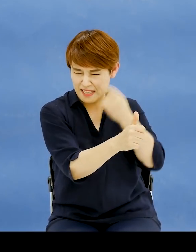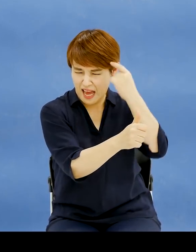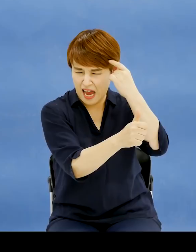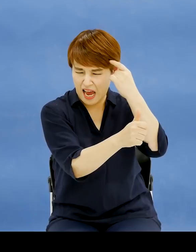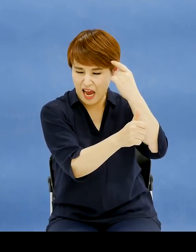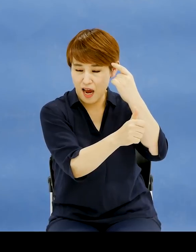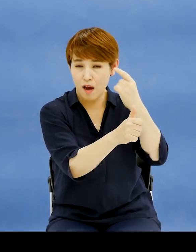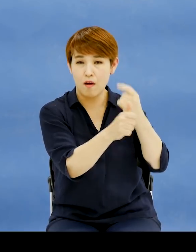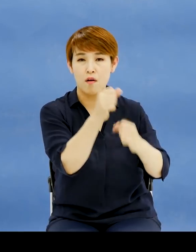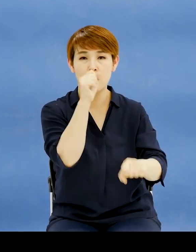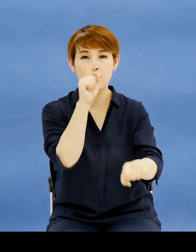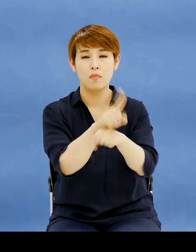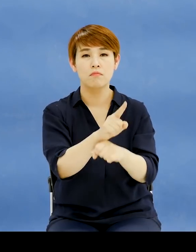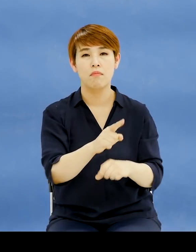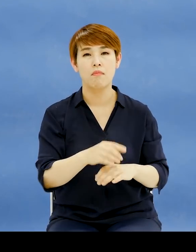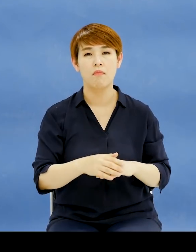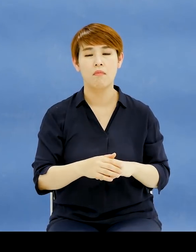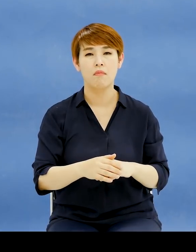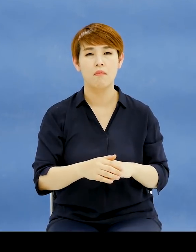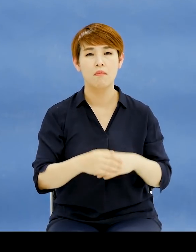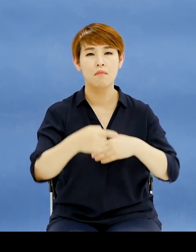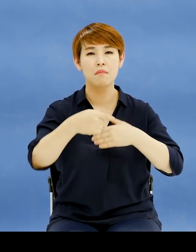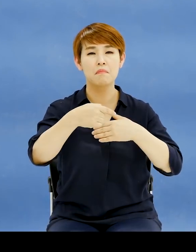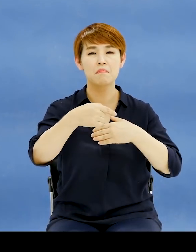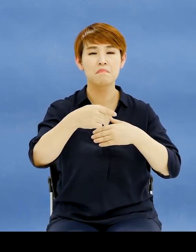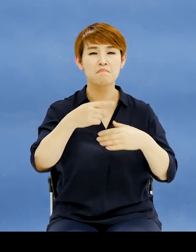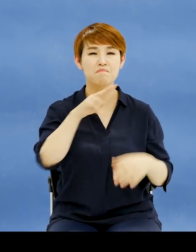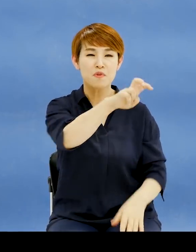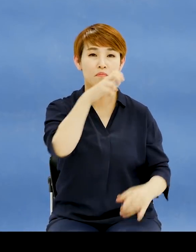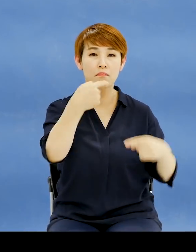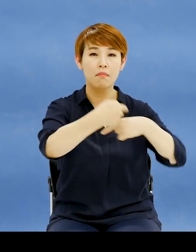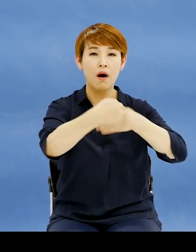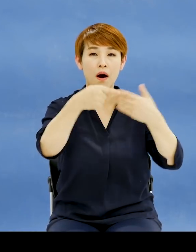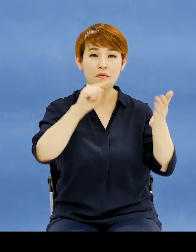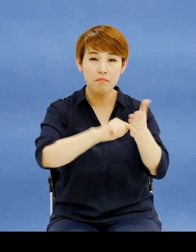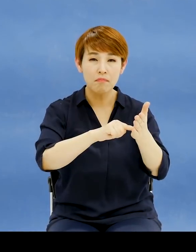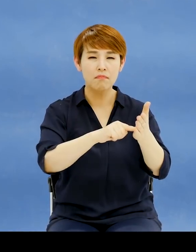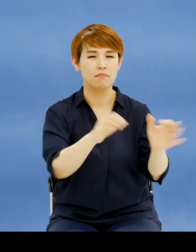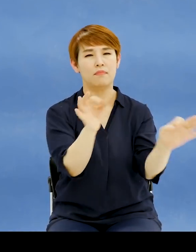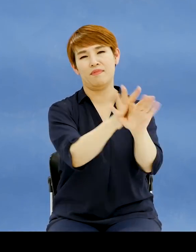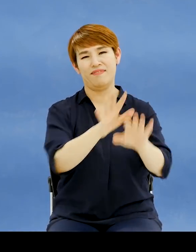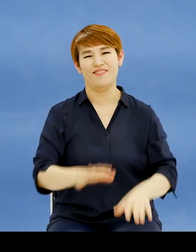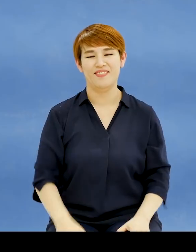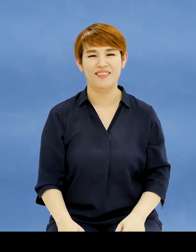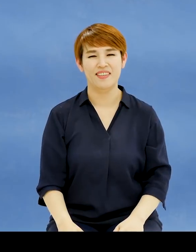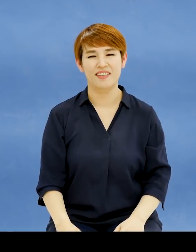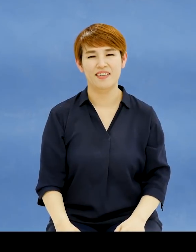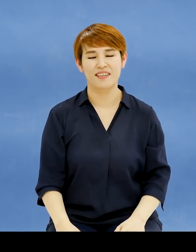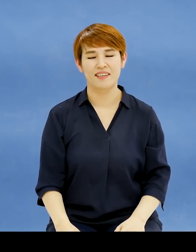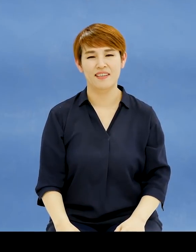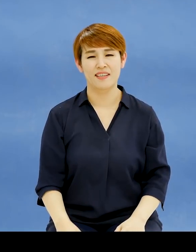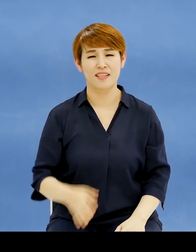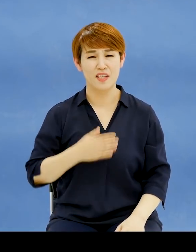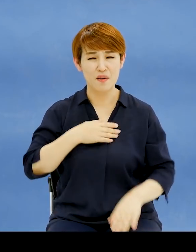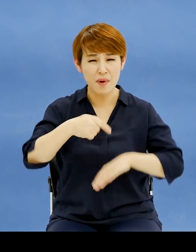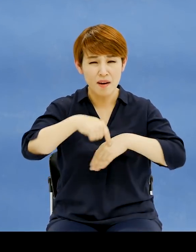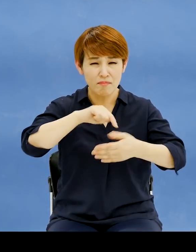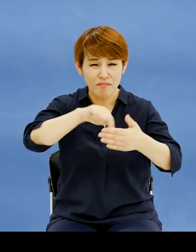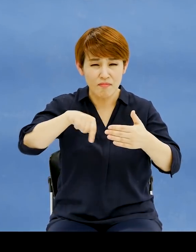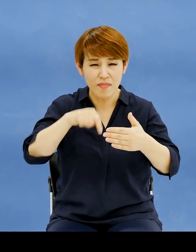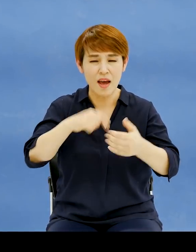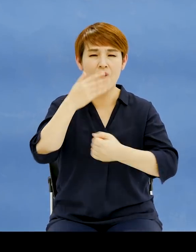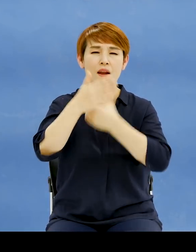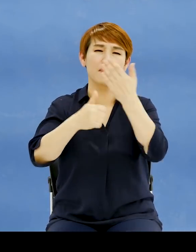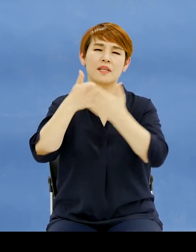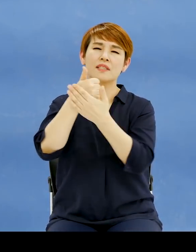혼내주지 하고 잡으려고 하는데 이미 없어졌어요. 그리고 그게 이렇게 사라지는 거예요. 그리고 정말 제 마음에